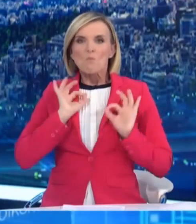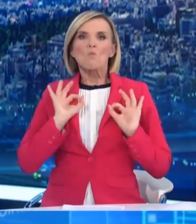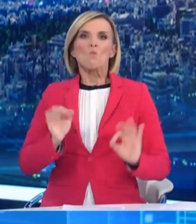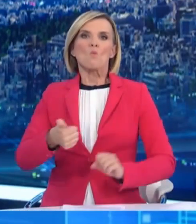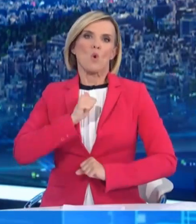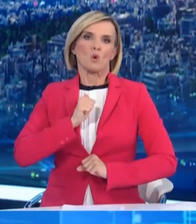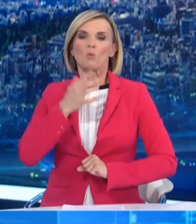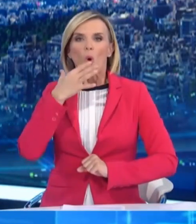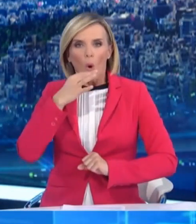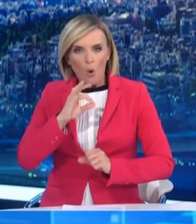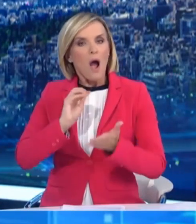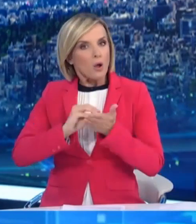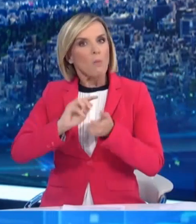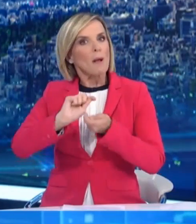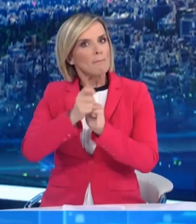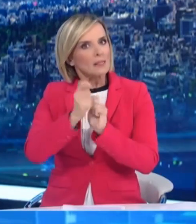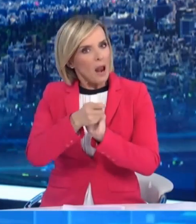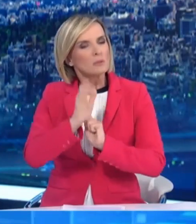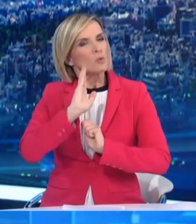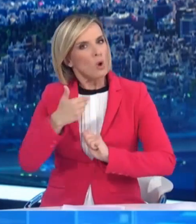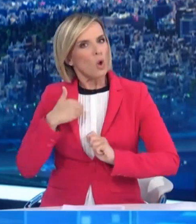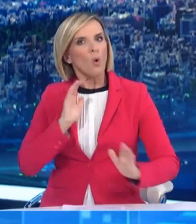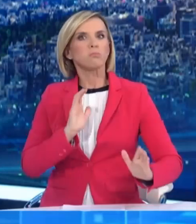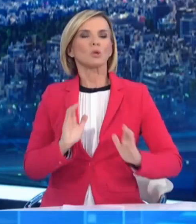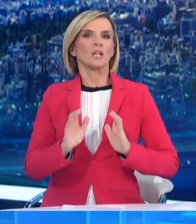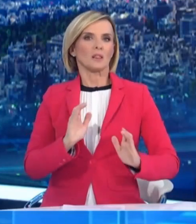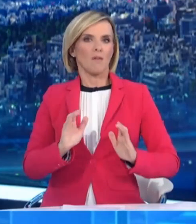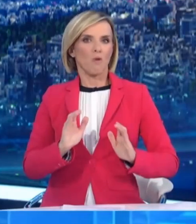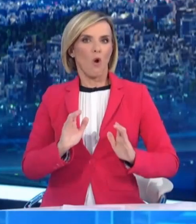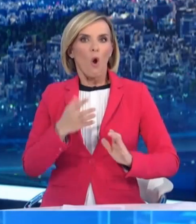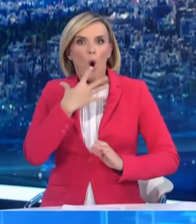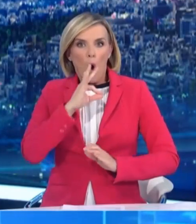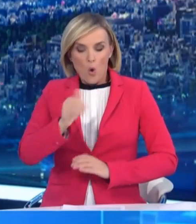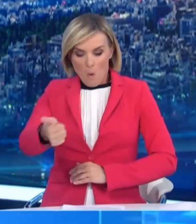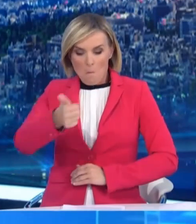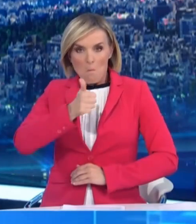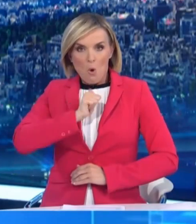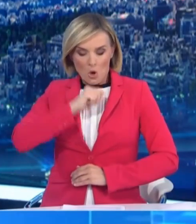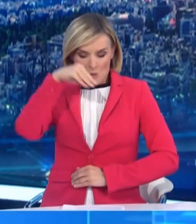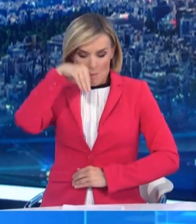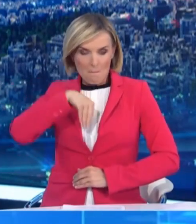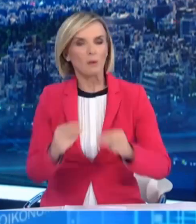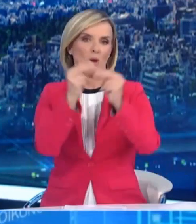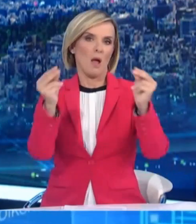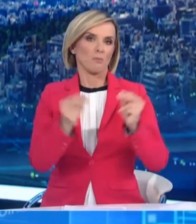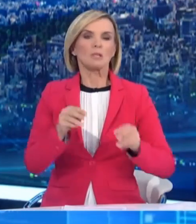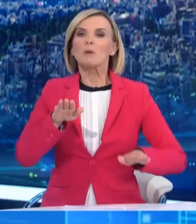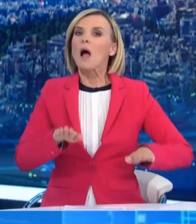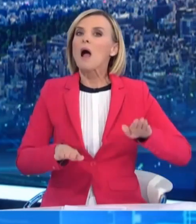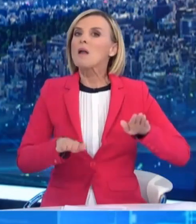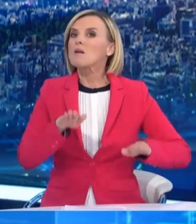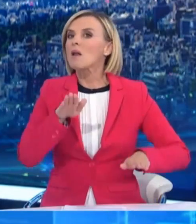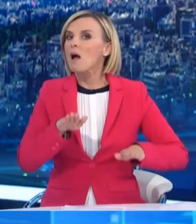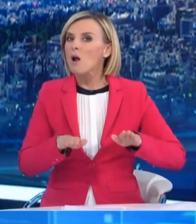όπως του Βρετανικού στελέχους και κάποια από το Νοτιοαφρικανικό.